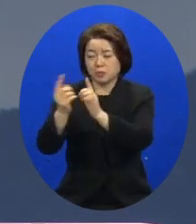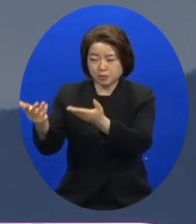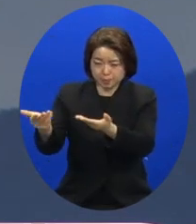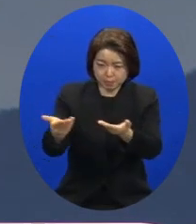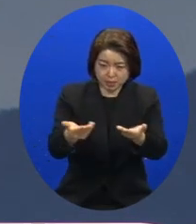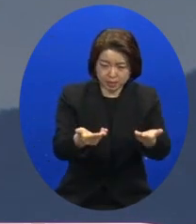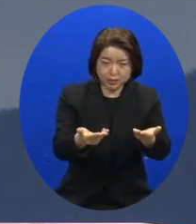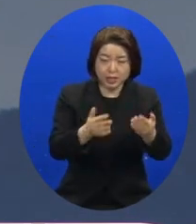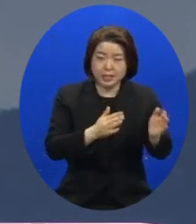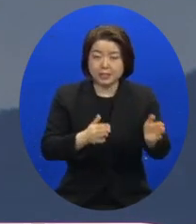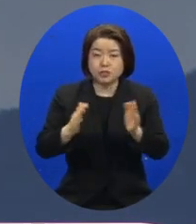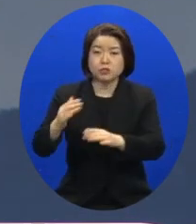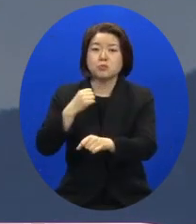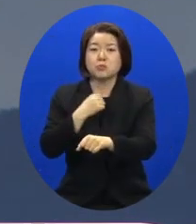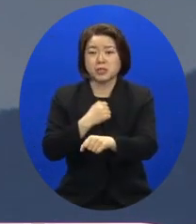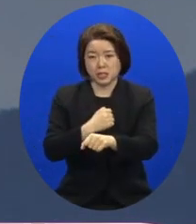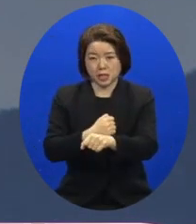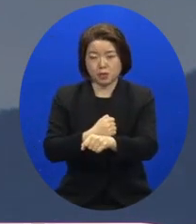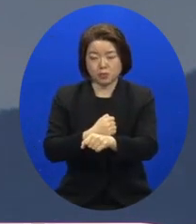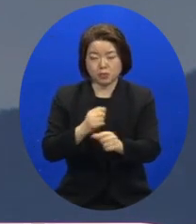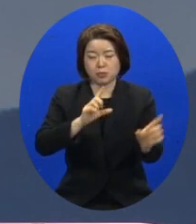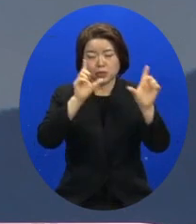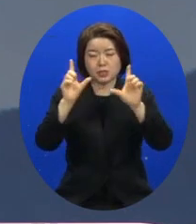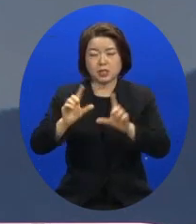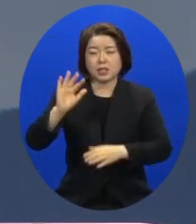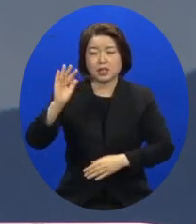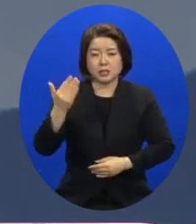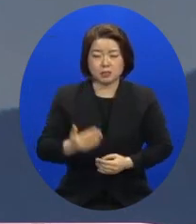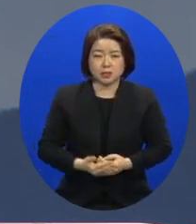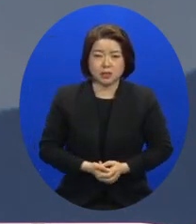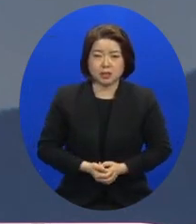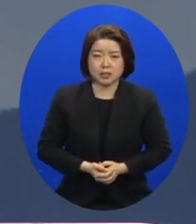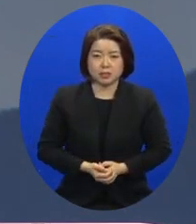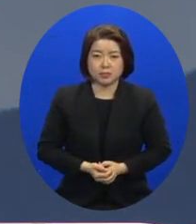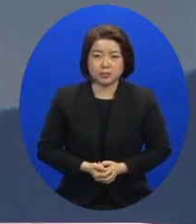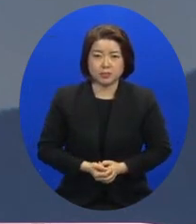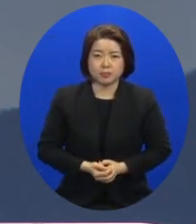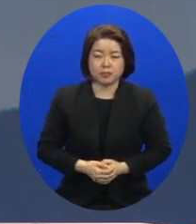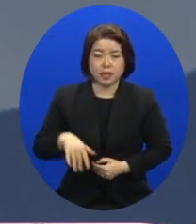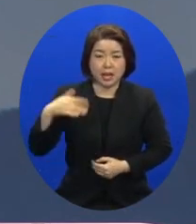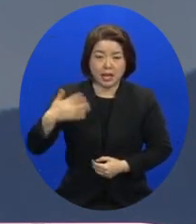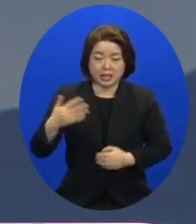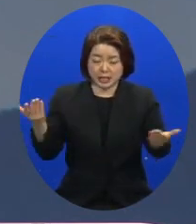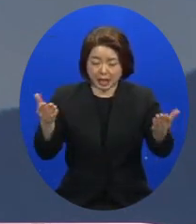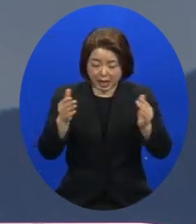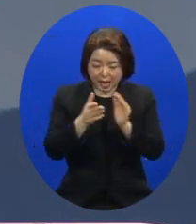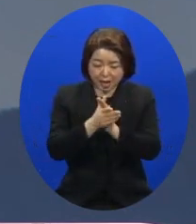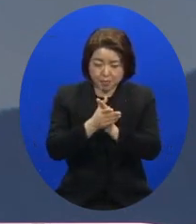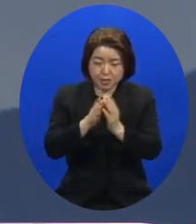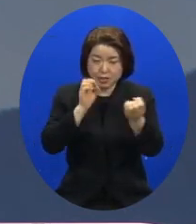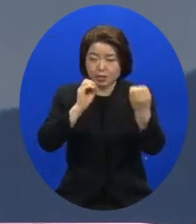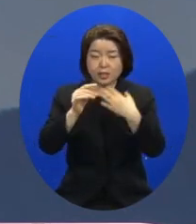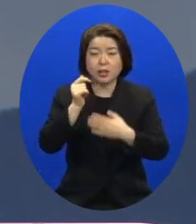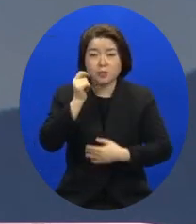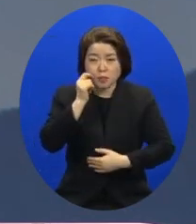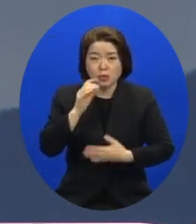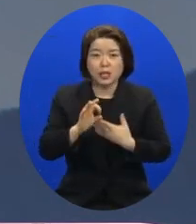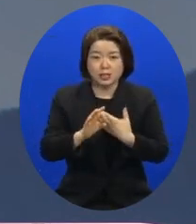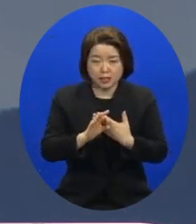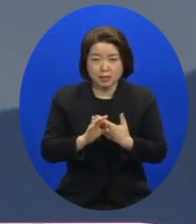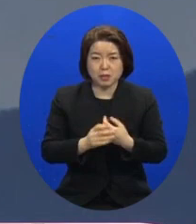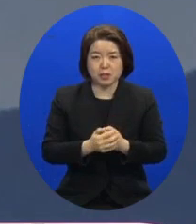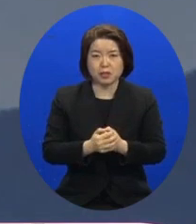하고 그러고 살아야 하는 겁니다. 아직 아멘이라고 대답할 수가 없다면